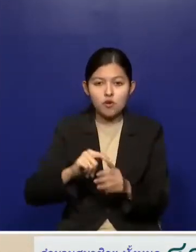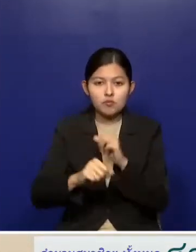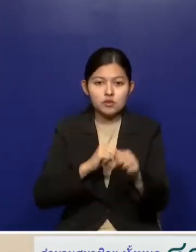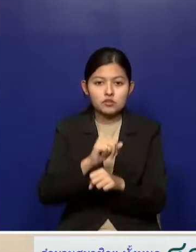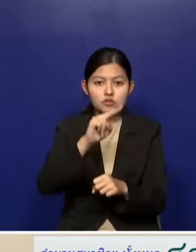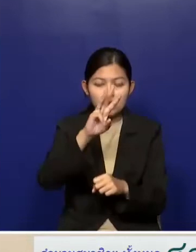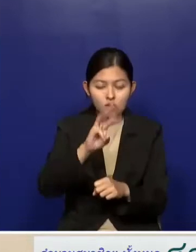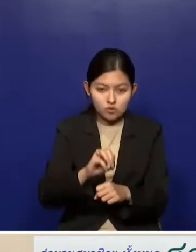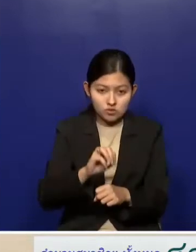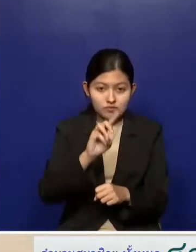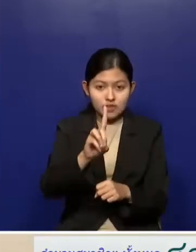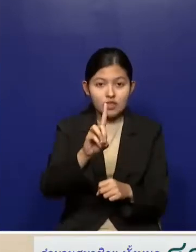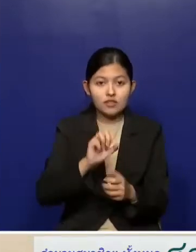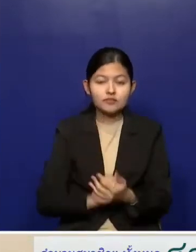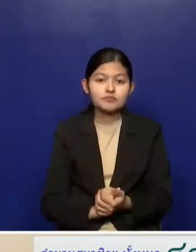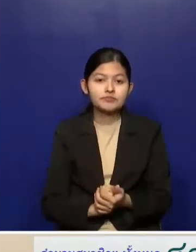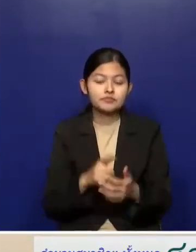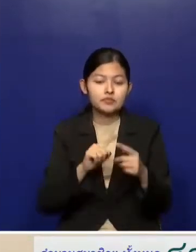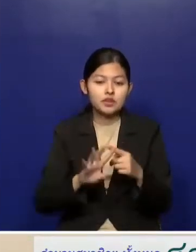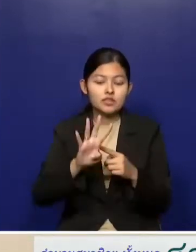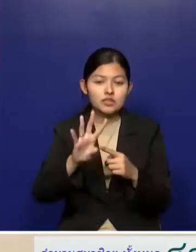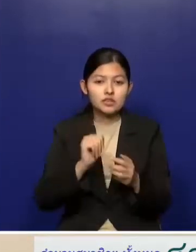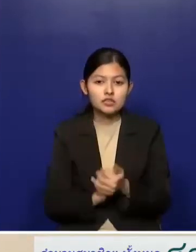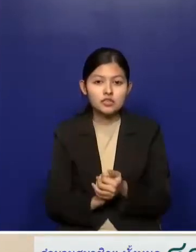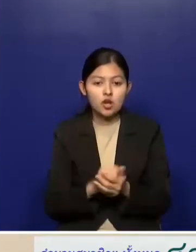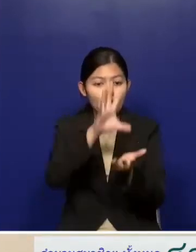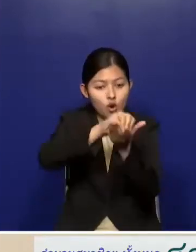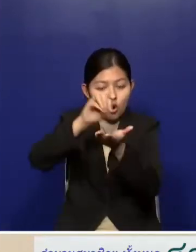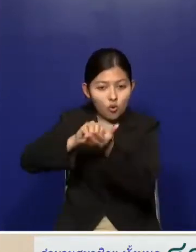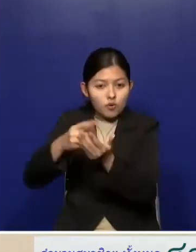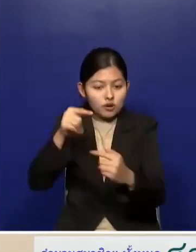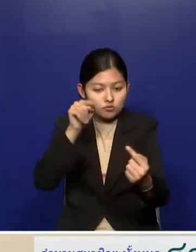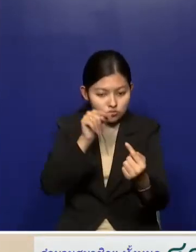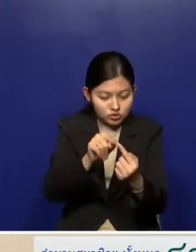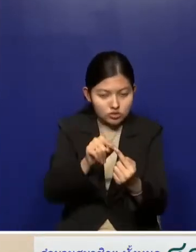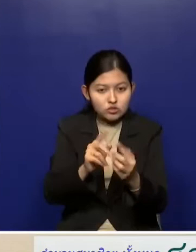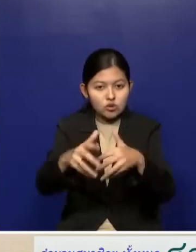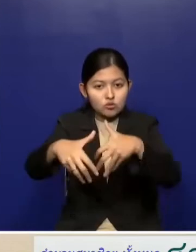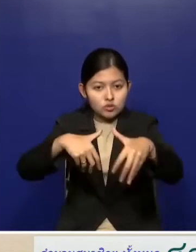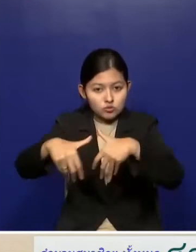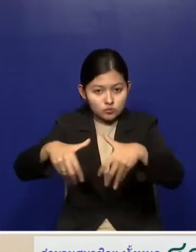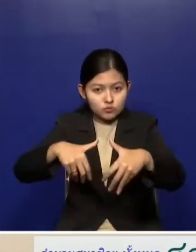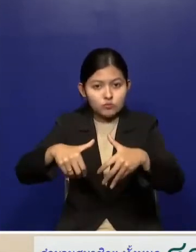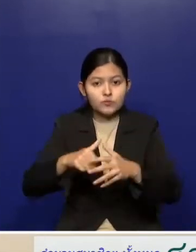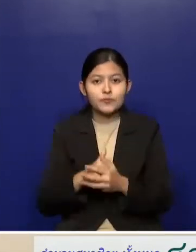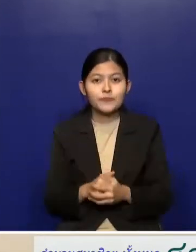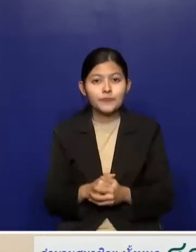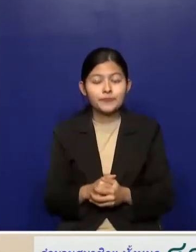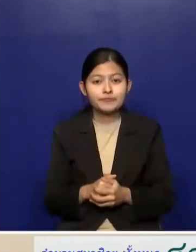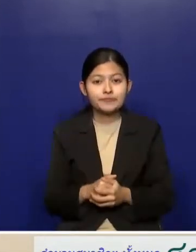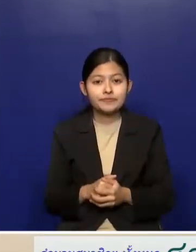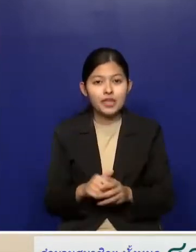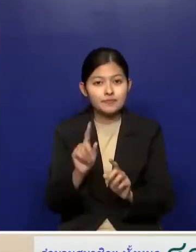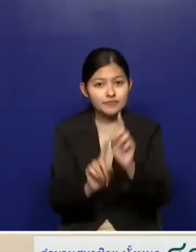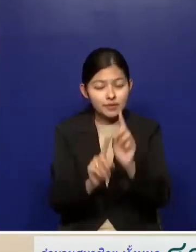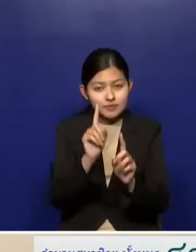ประเดนที่ ก็คเป็คำวง fraseพักพระชาชนแล้วก็เรื่องการประเม